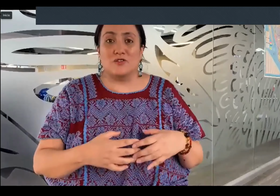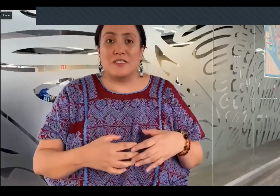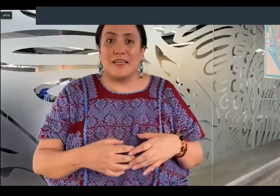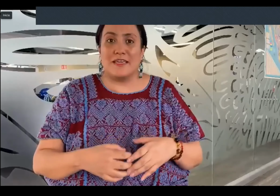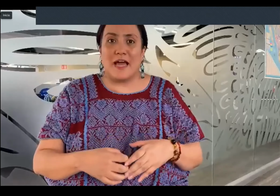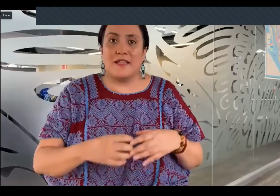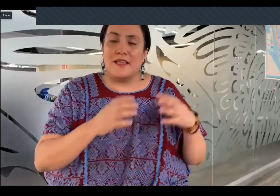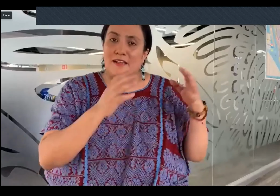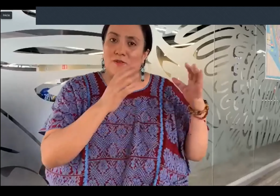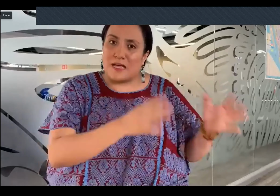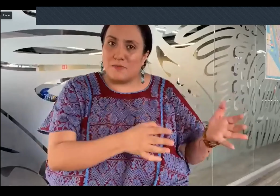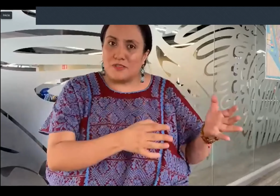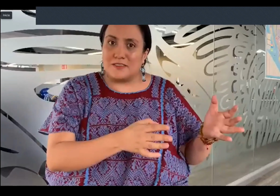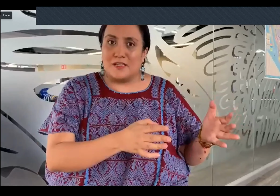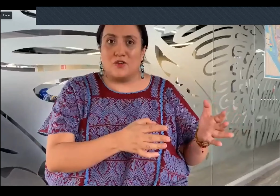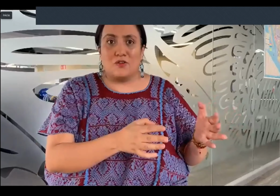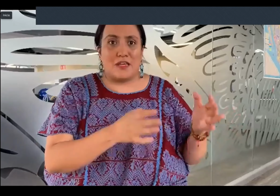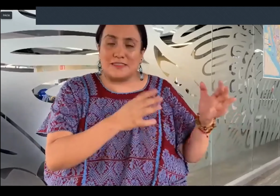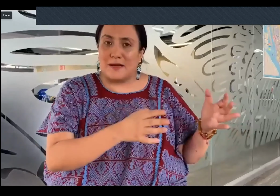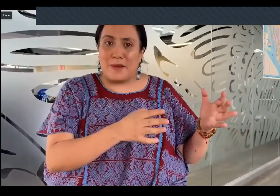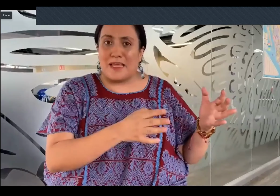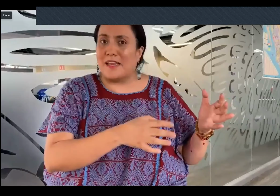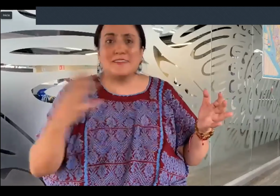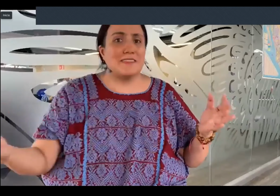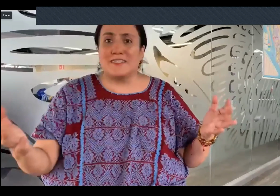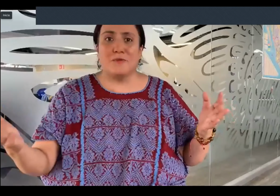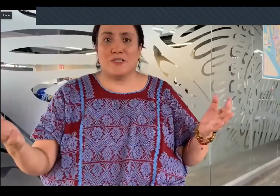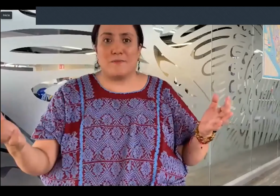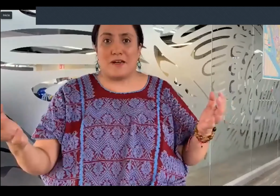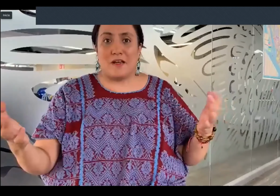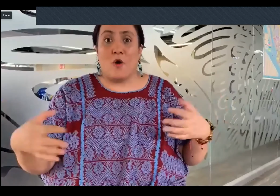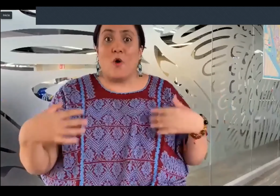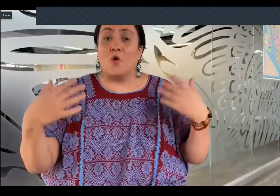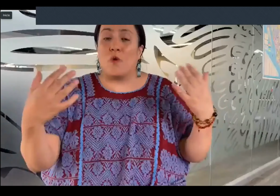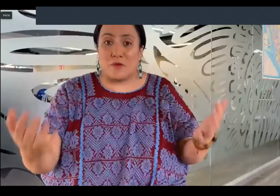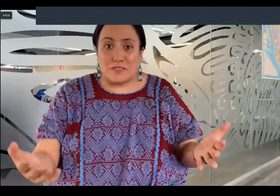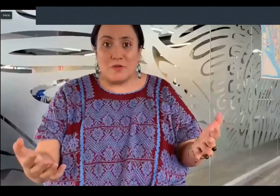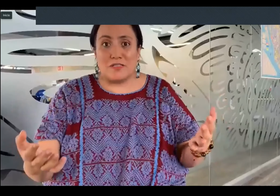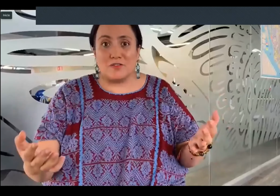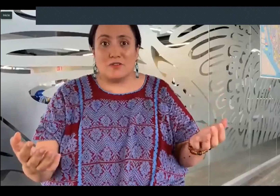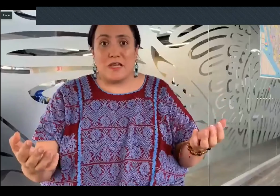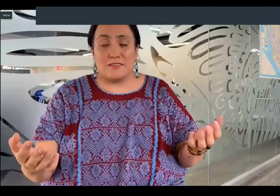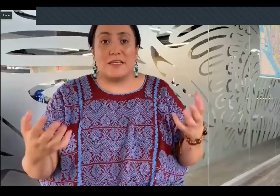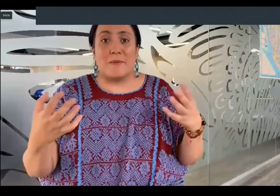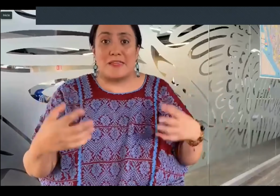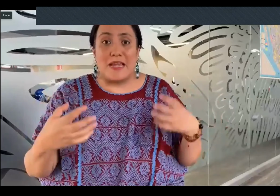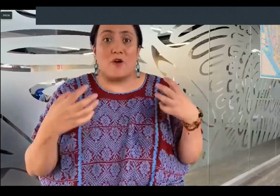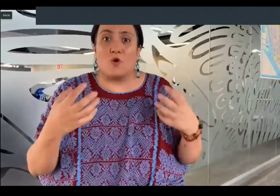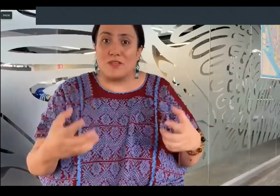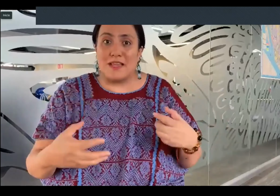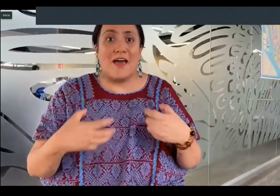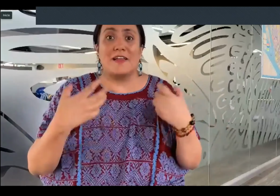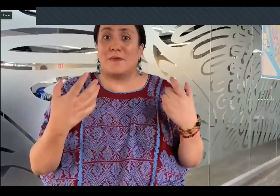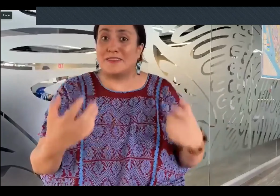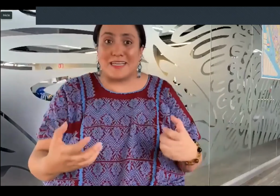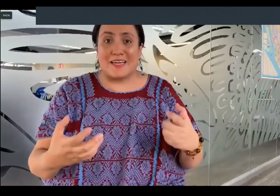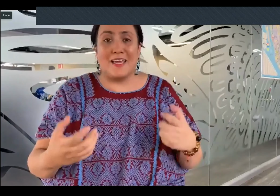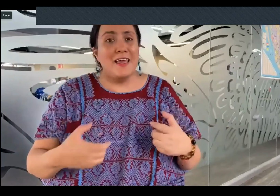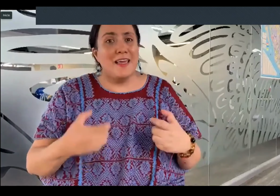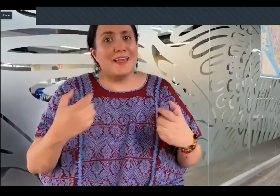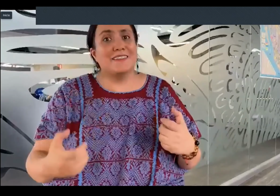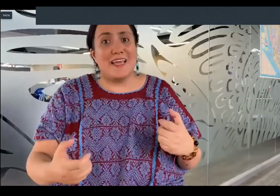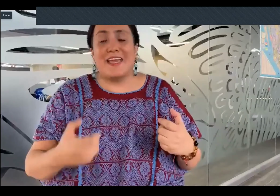leaders, ces leaders communautaires, qui vont nous dire, voilà, nous sommes en train de faire ceci, il faut changer